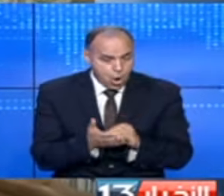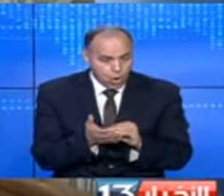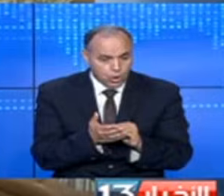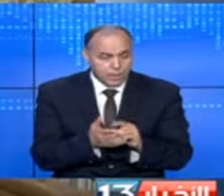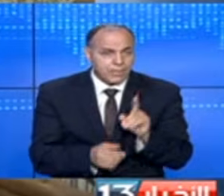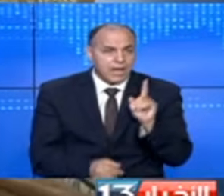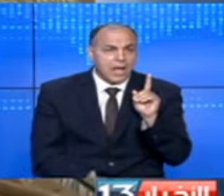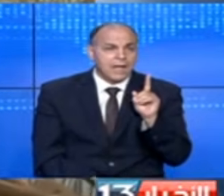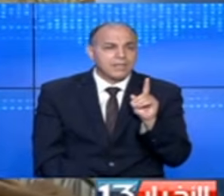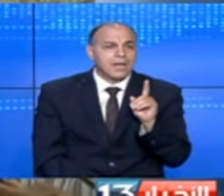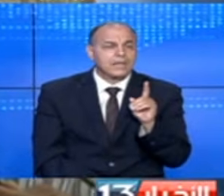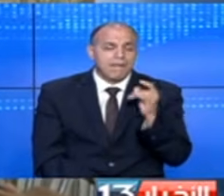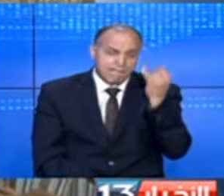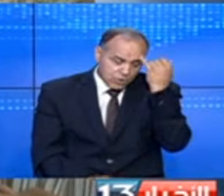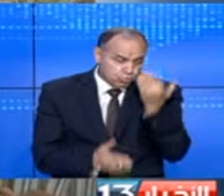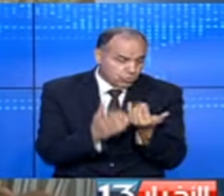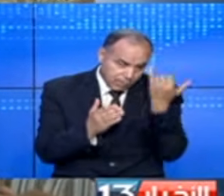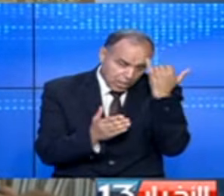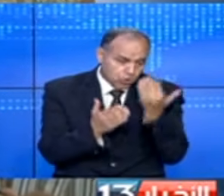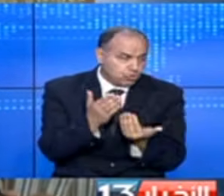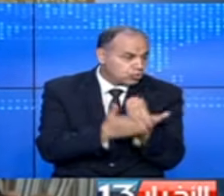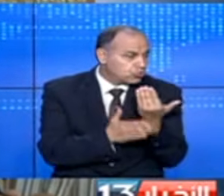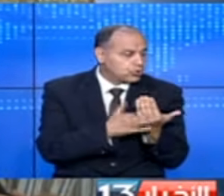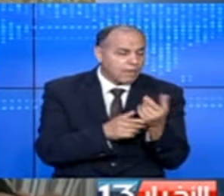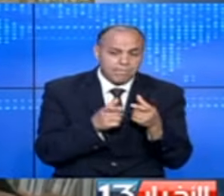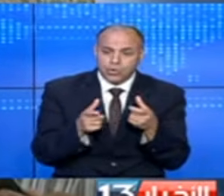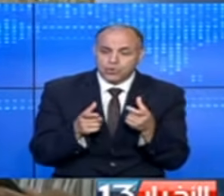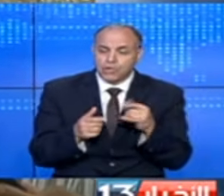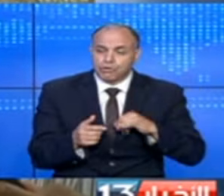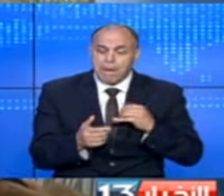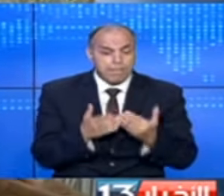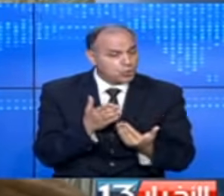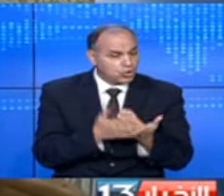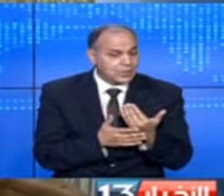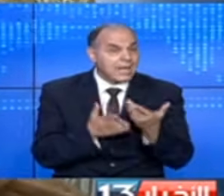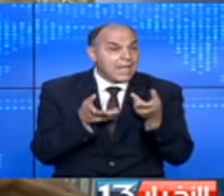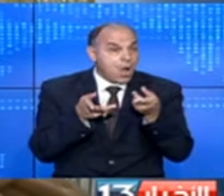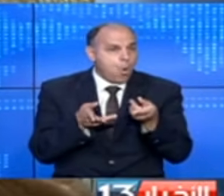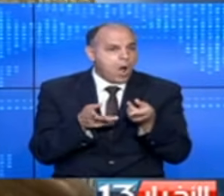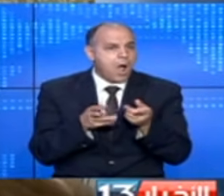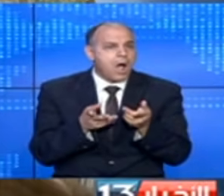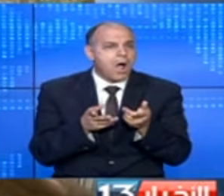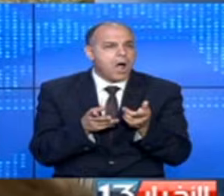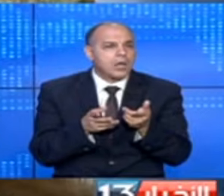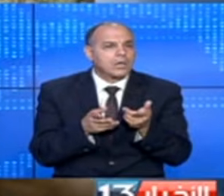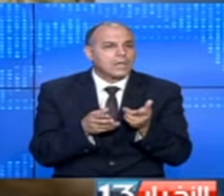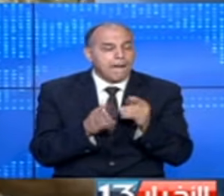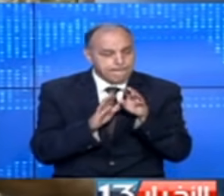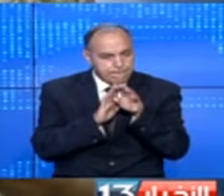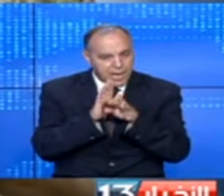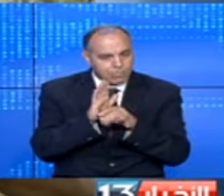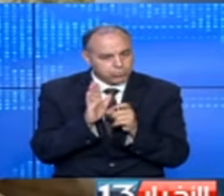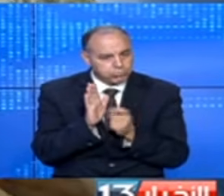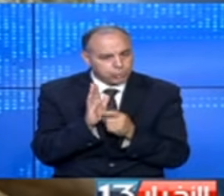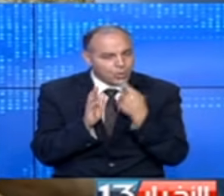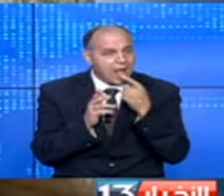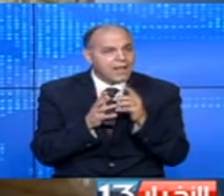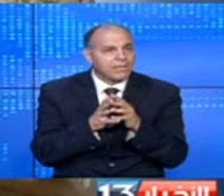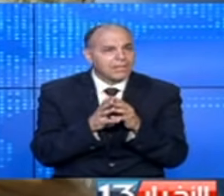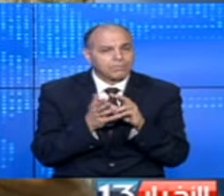خاصة أنه تخلق فرص جديدة وتخلق شباب جديد اللي هو خاصة في مجال البرمجيات وفي